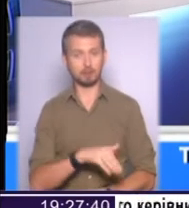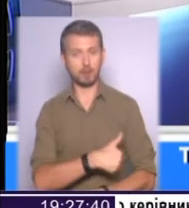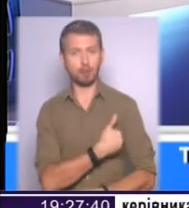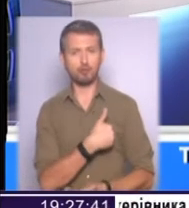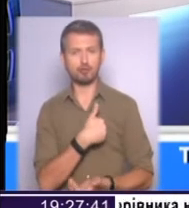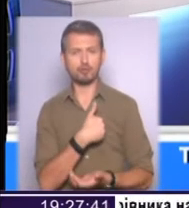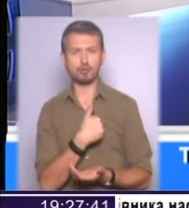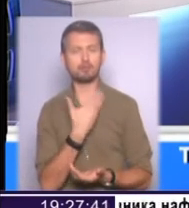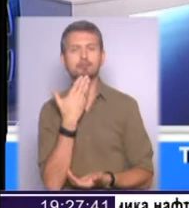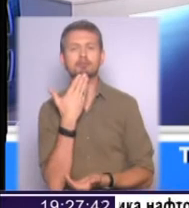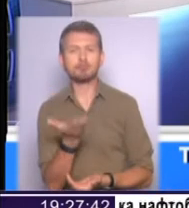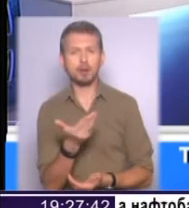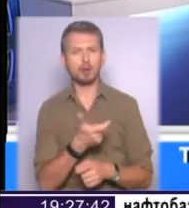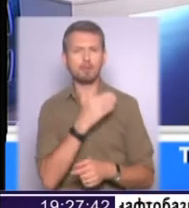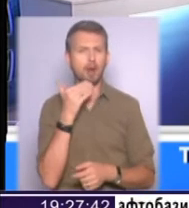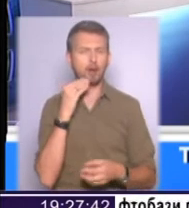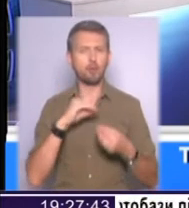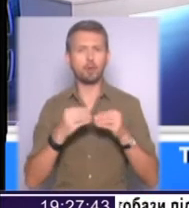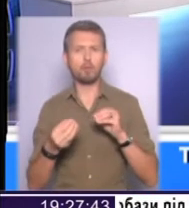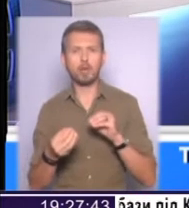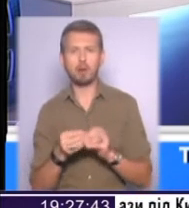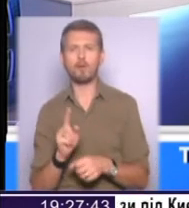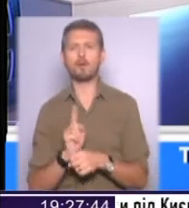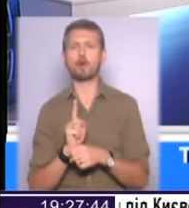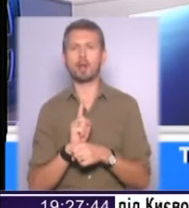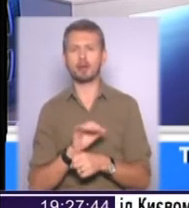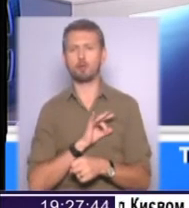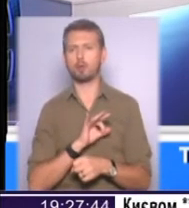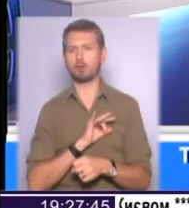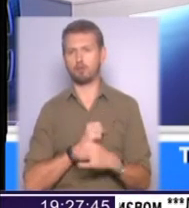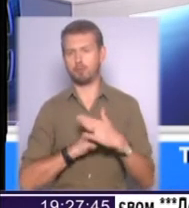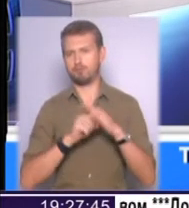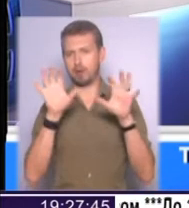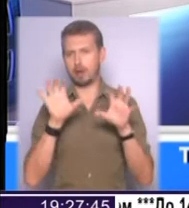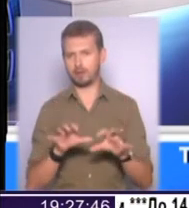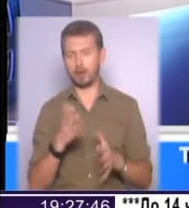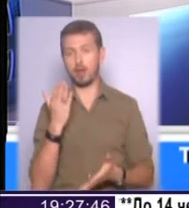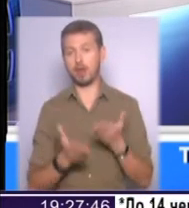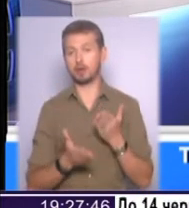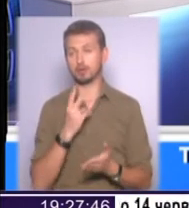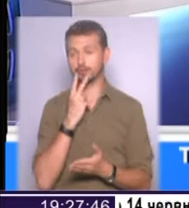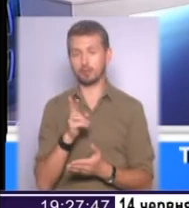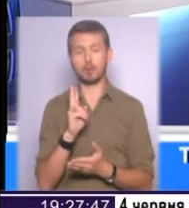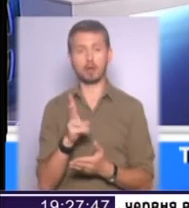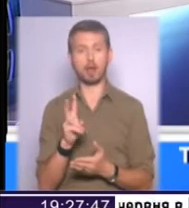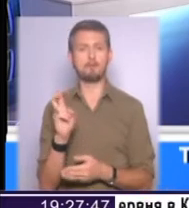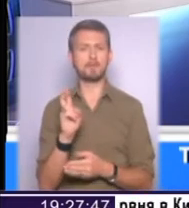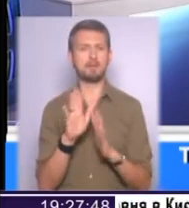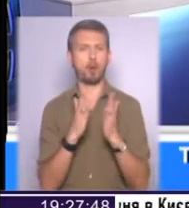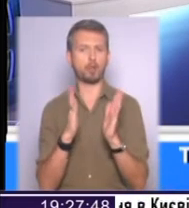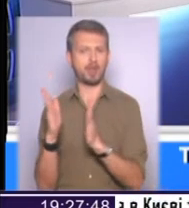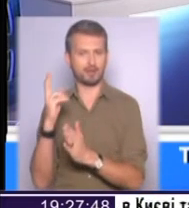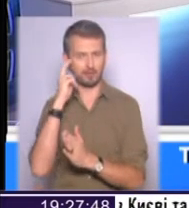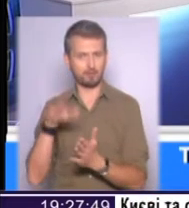запитати, тобто дуже багато проблем в нормативно-правовій базі. Якщо ми візьмемо, як працюють на сьогодні бібліотеки в місті Києві,